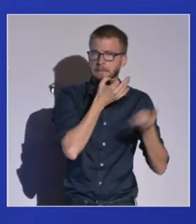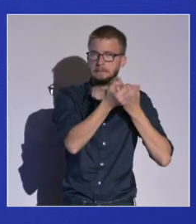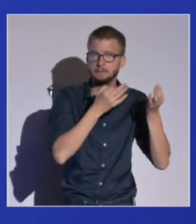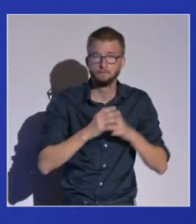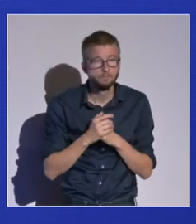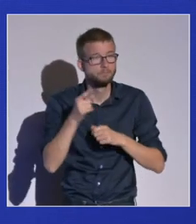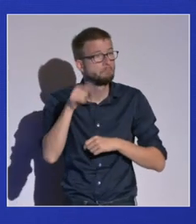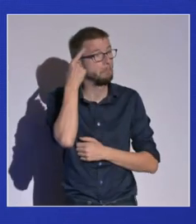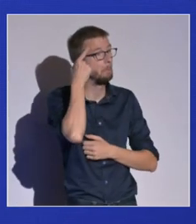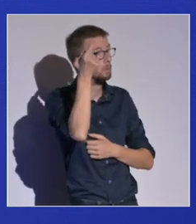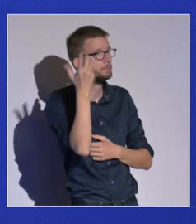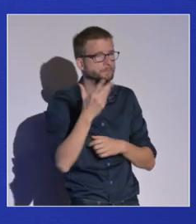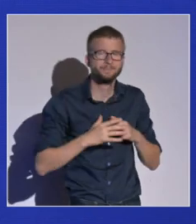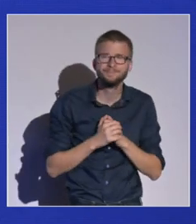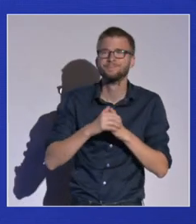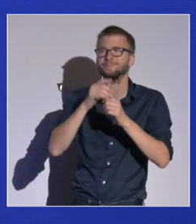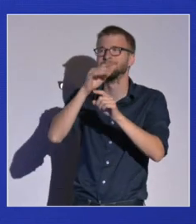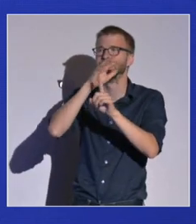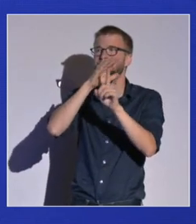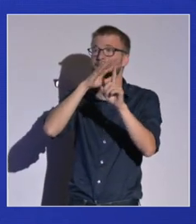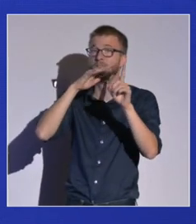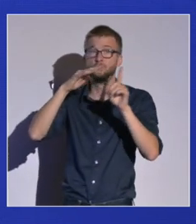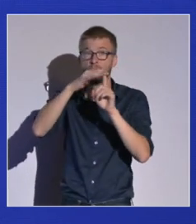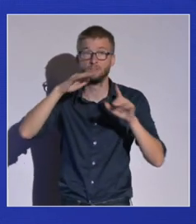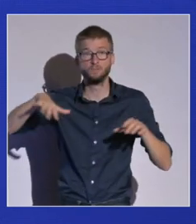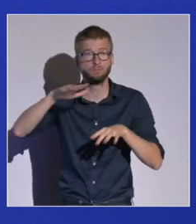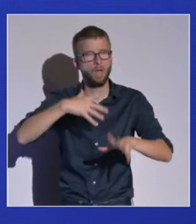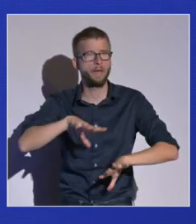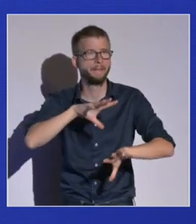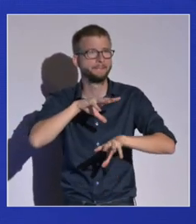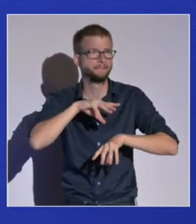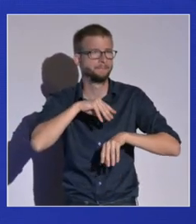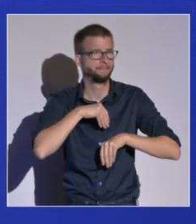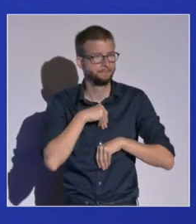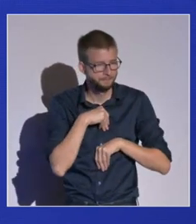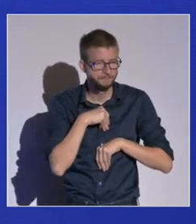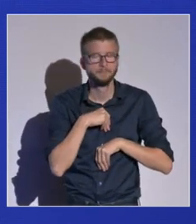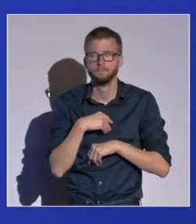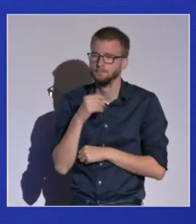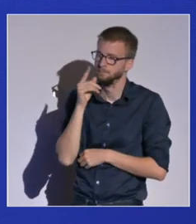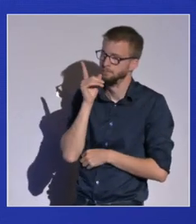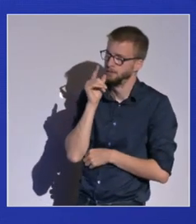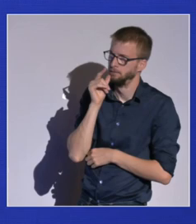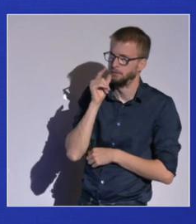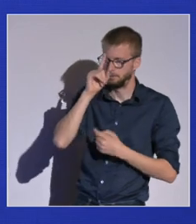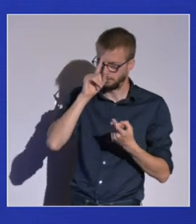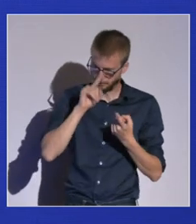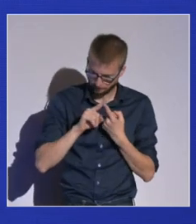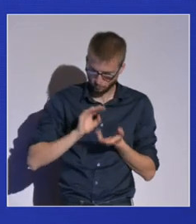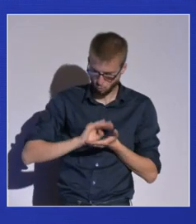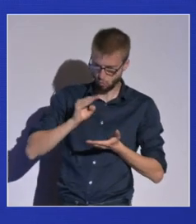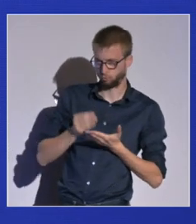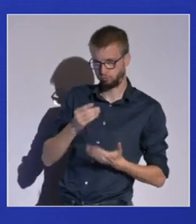croyez que les sociétés vont accepter de concentrer les efforts sur leurs ressources